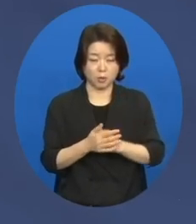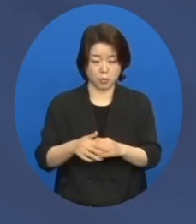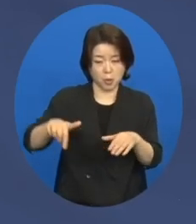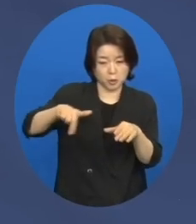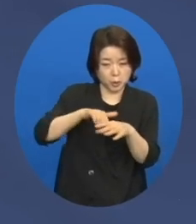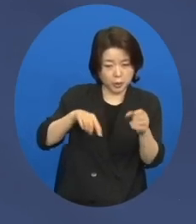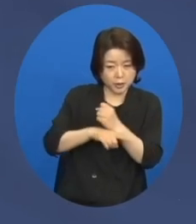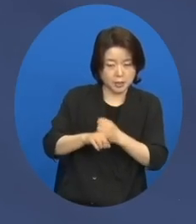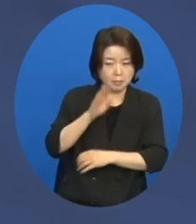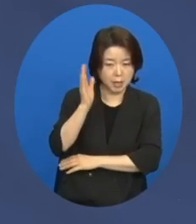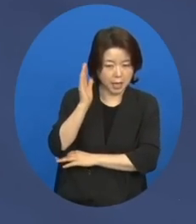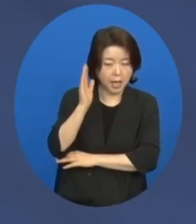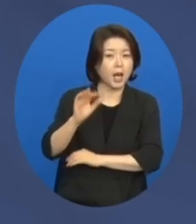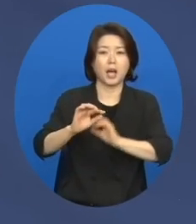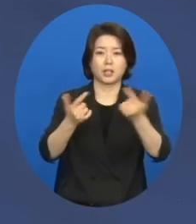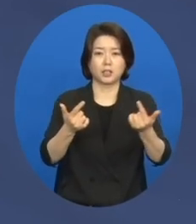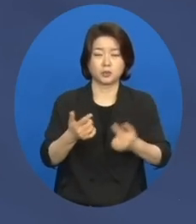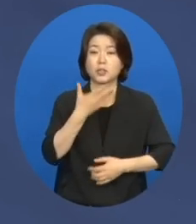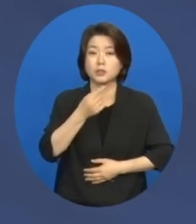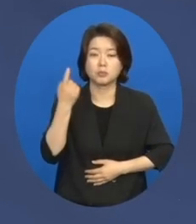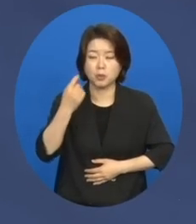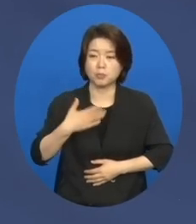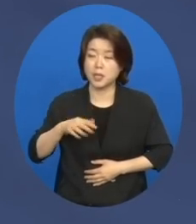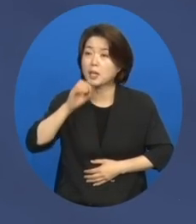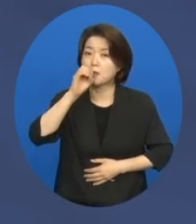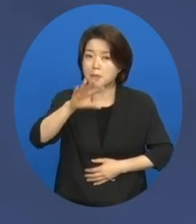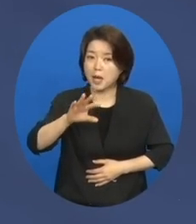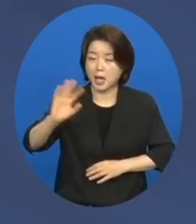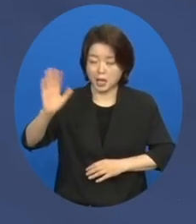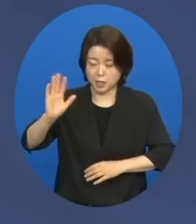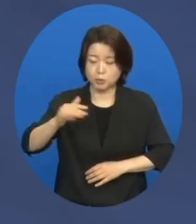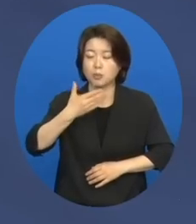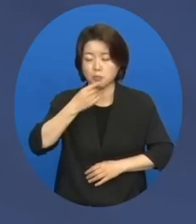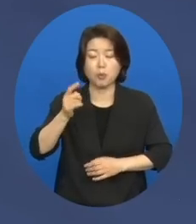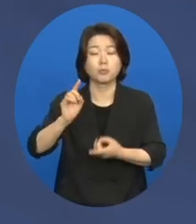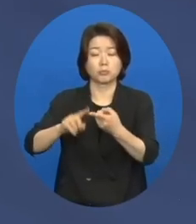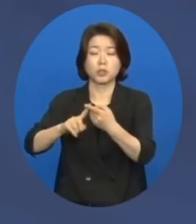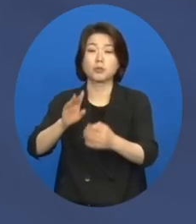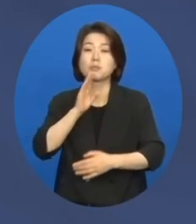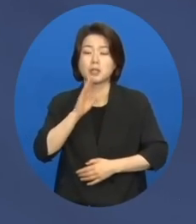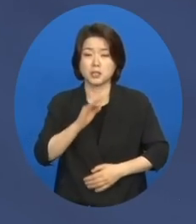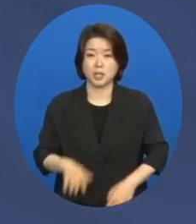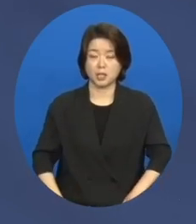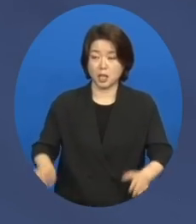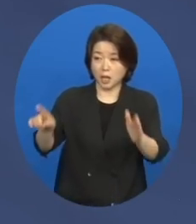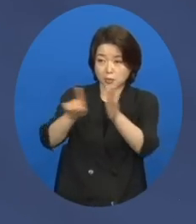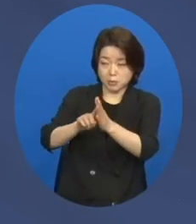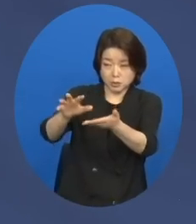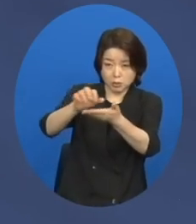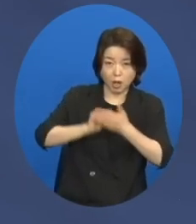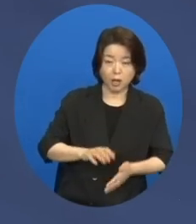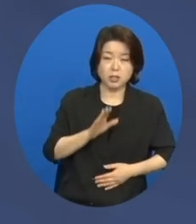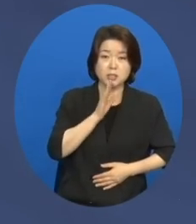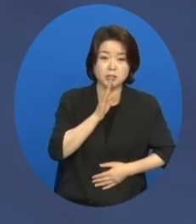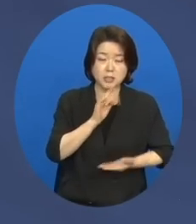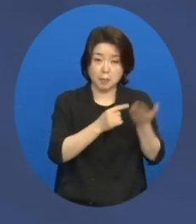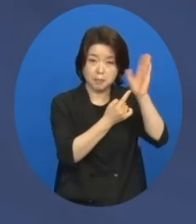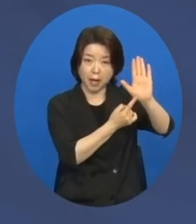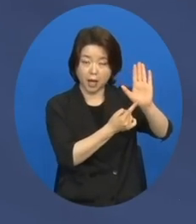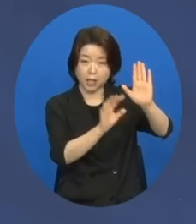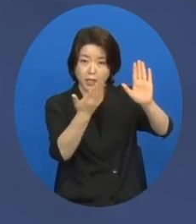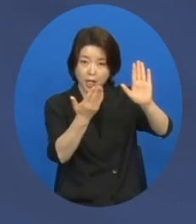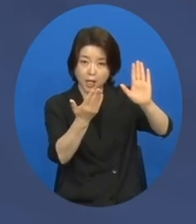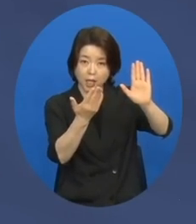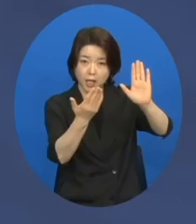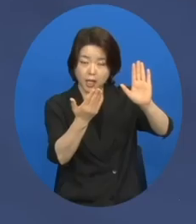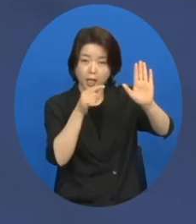얘기가 아니고요. 그 복음은 내가 말 안 해도 복음이에요. 그런데 그 복음을 믿는데 믿음이 정말 실제된 믿음이냐라고 말할